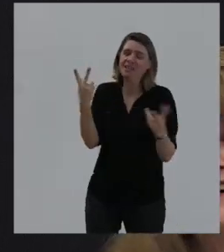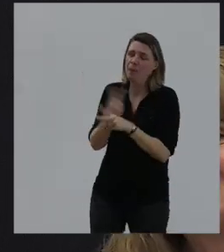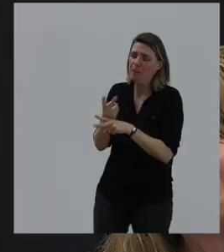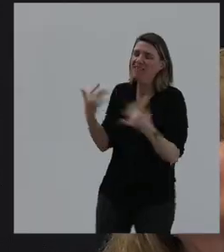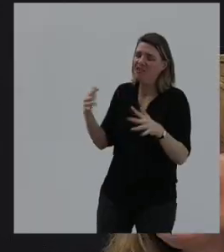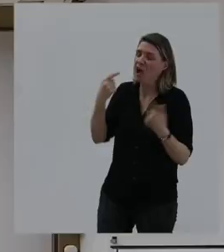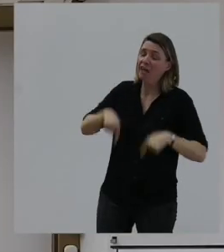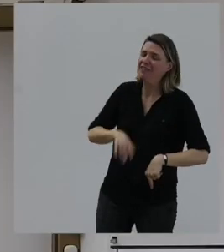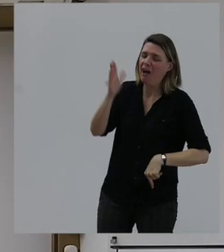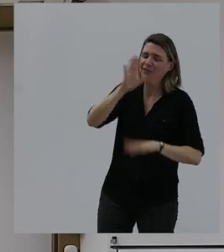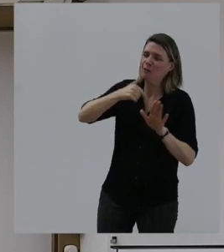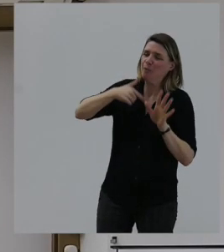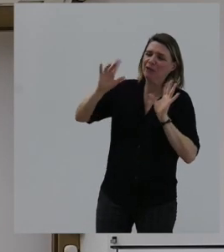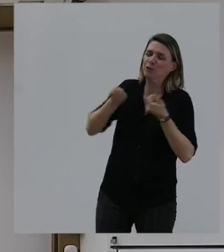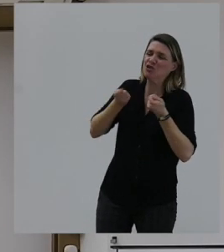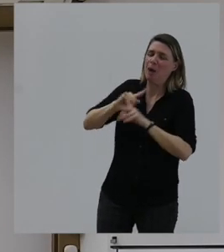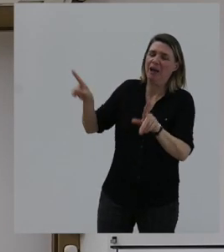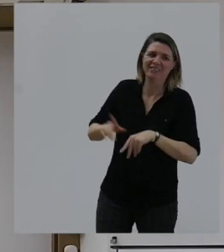mal.